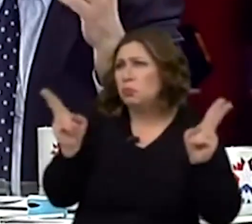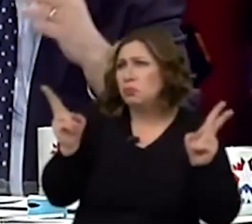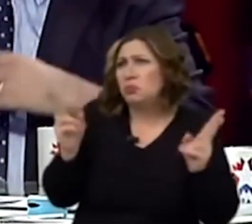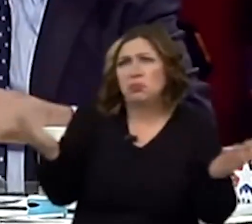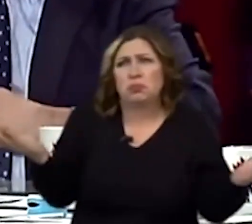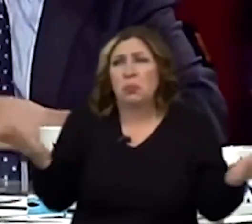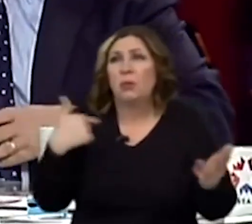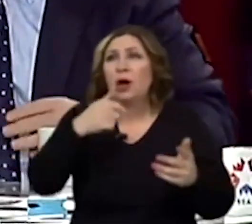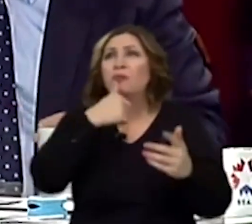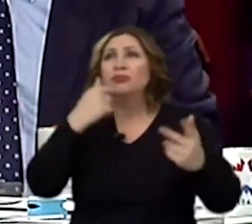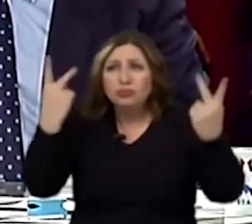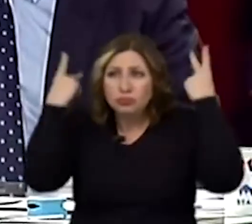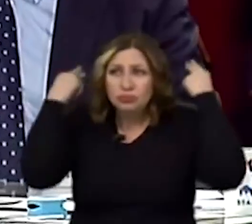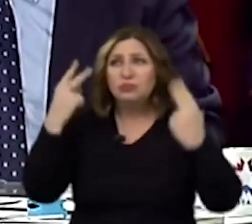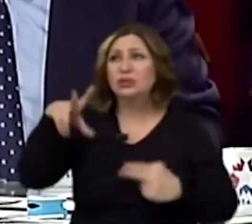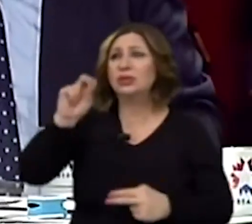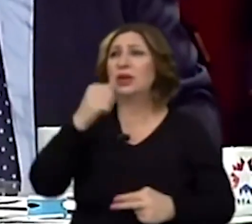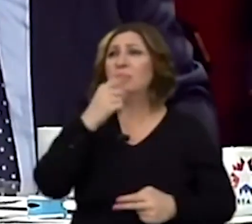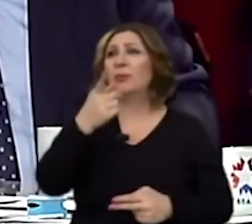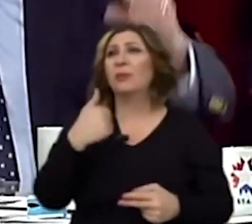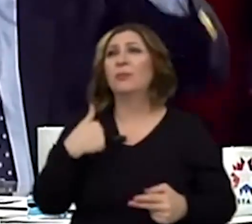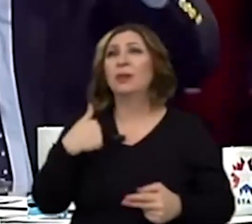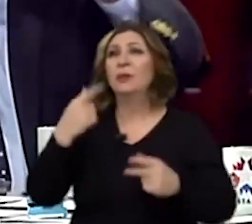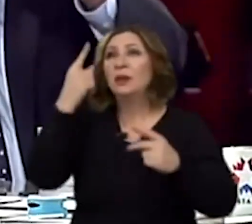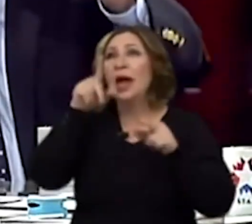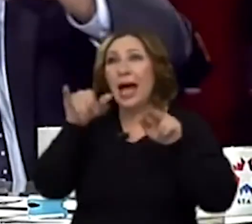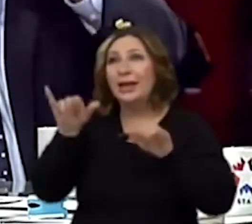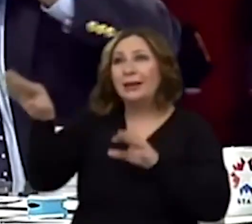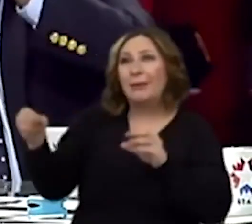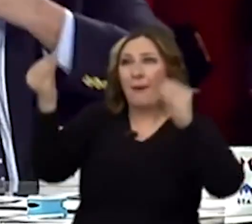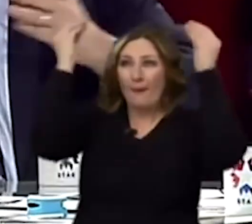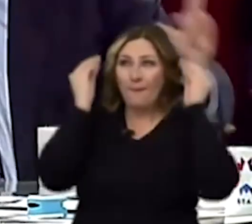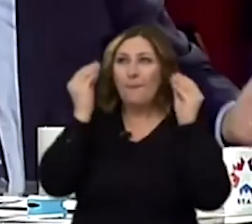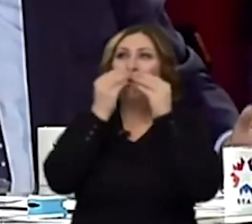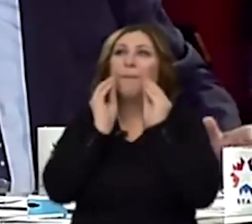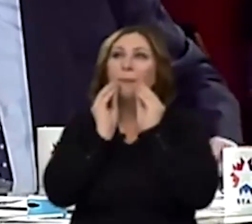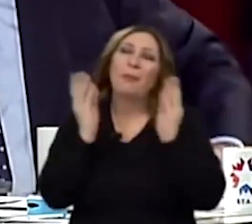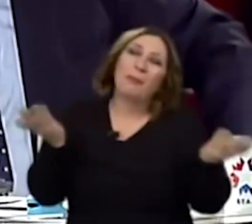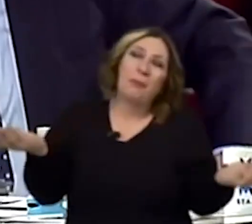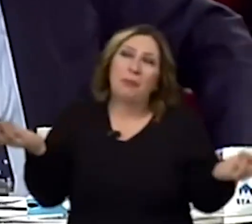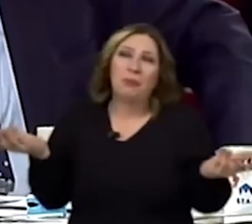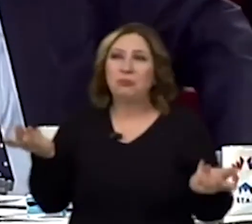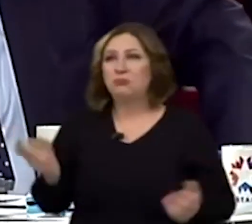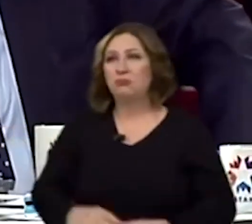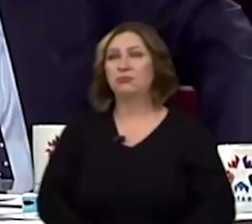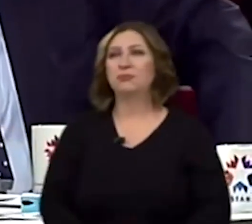Ben adama diyeceğim ki saçlarını kes. 80 yaşa göre de adamlar da beni kısmen Haydar Dümen yapmıştır. Bıyık ilave ederek. Şunları... Devam.